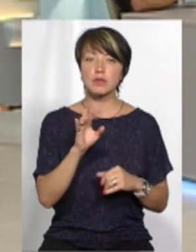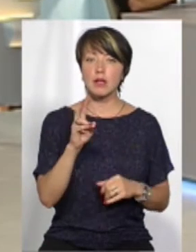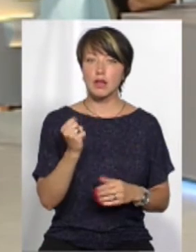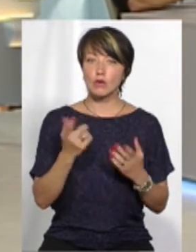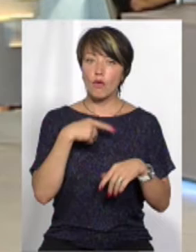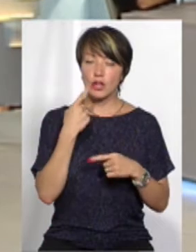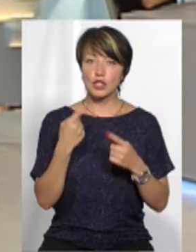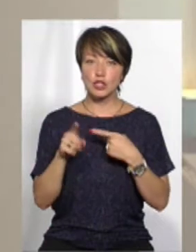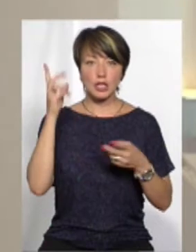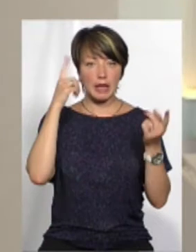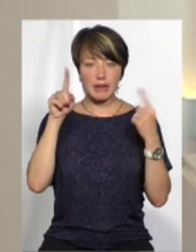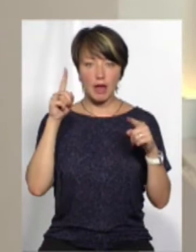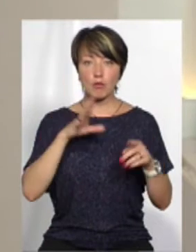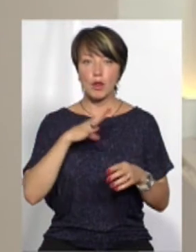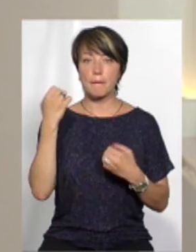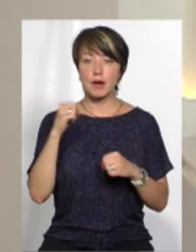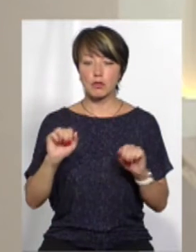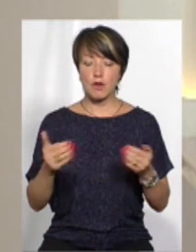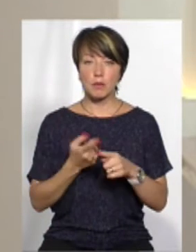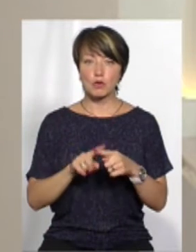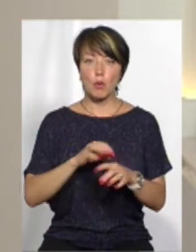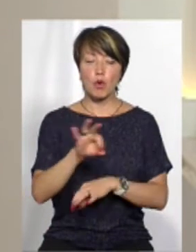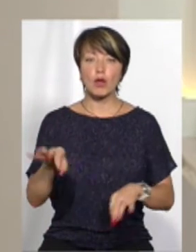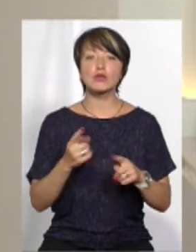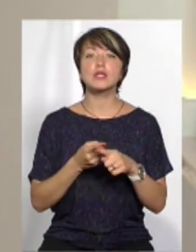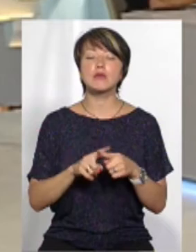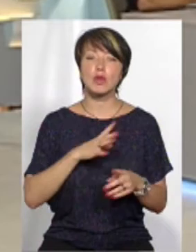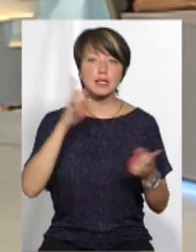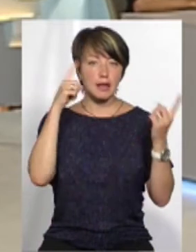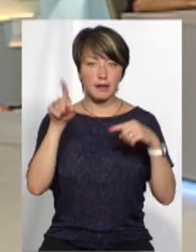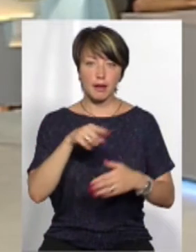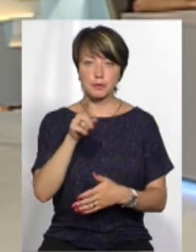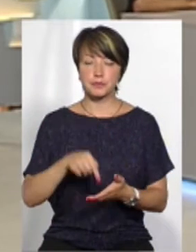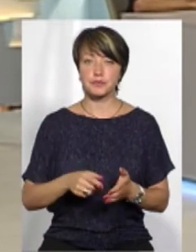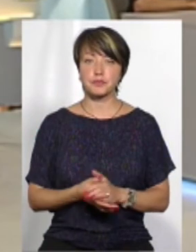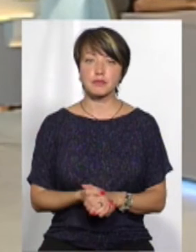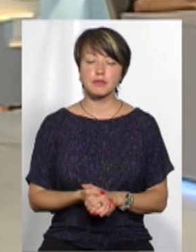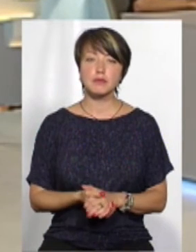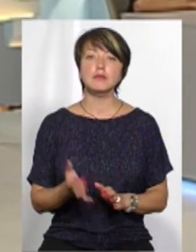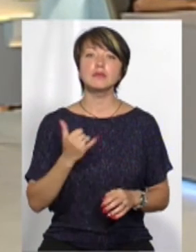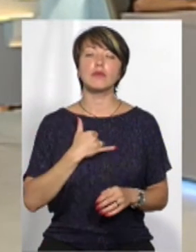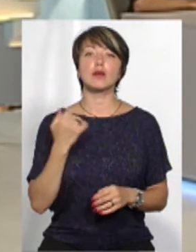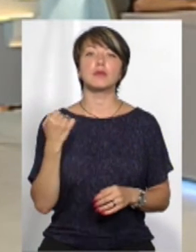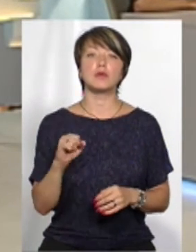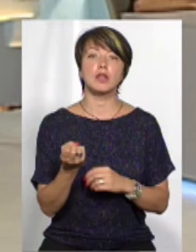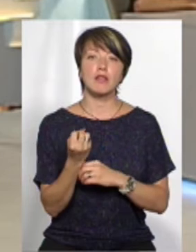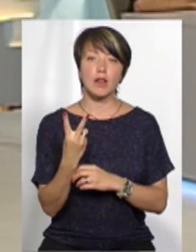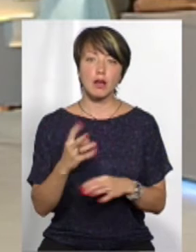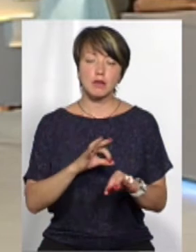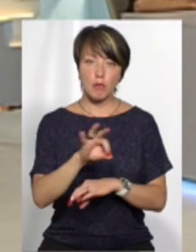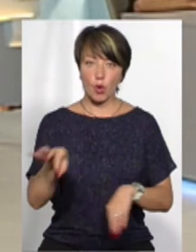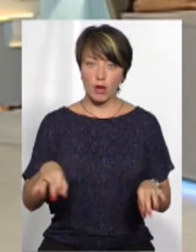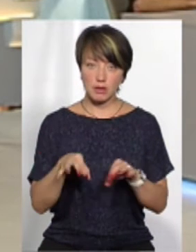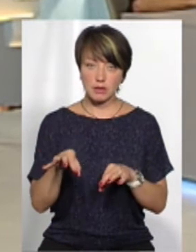про інші ідеї, які були переможцями в рамках цього проекту, що це було за ідеї? У нас переможцями стали 12